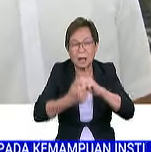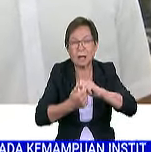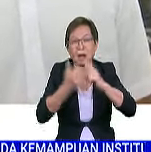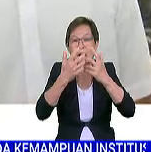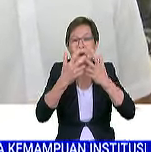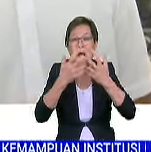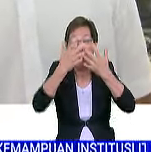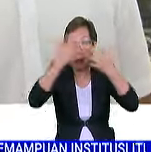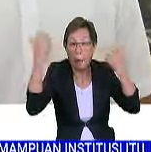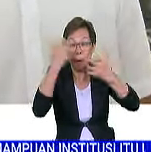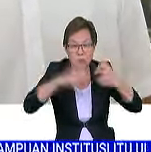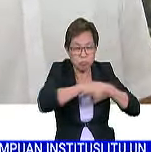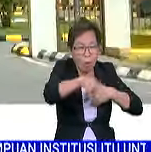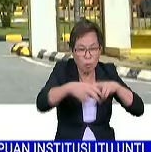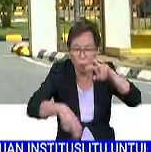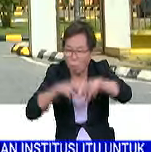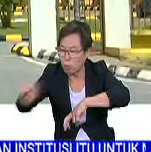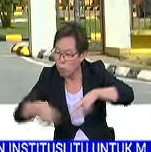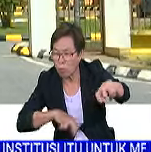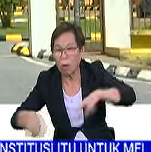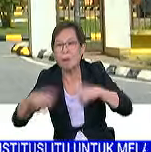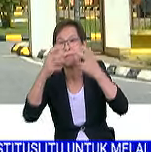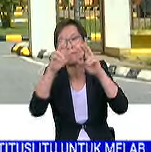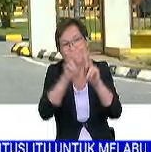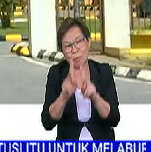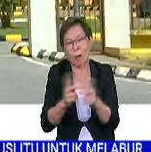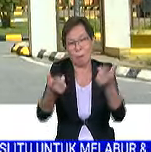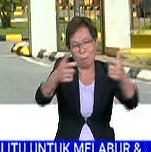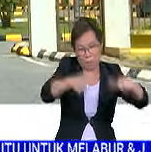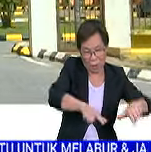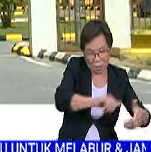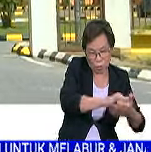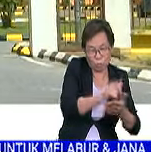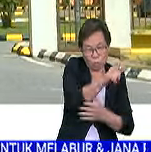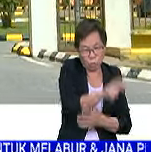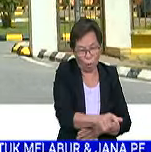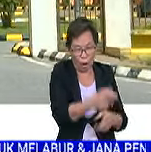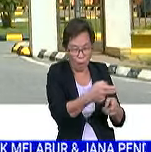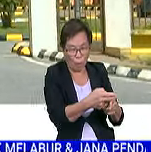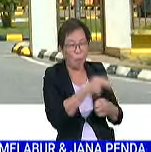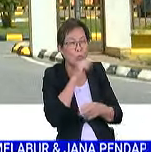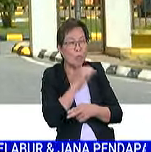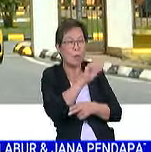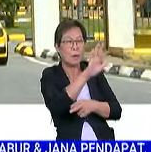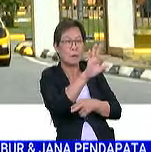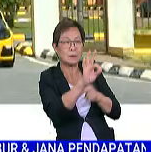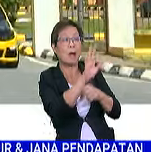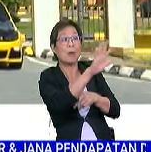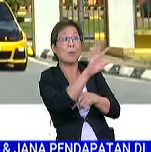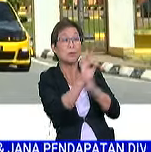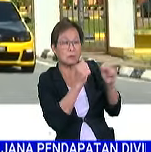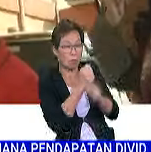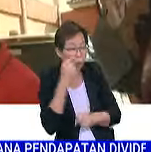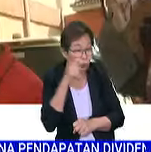berkeliaran di kampung-kampung sekitar. Dalam insiden berkenaan, mangsa Ani Along, 59 tahun,